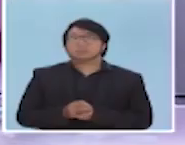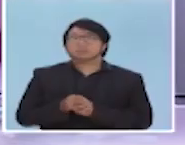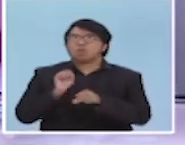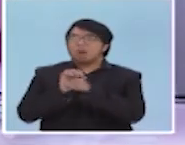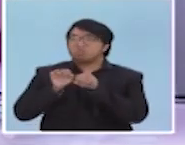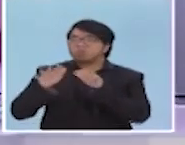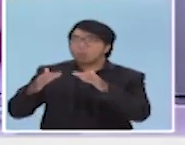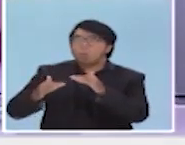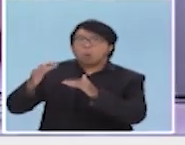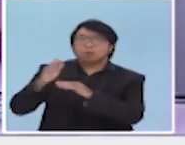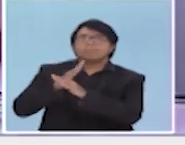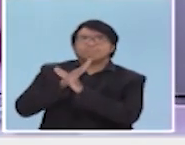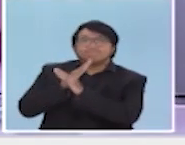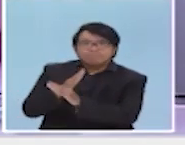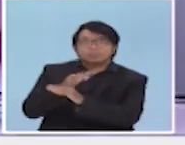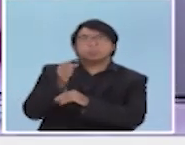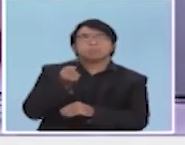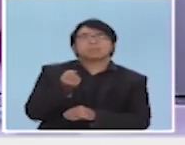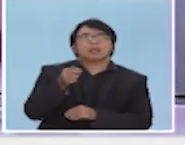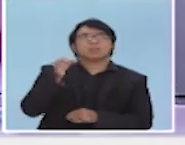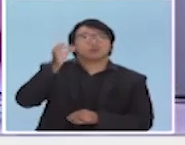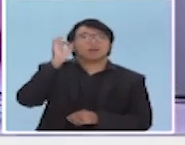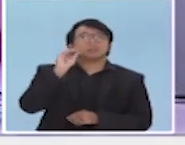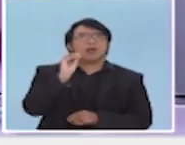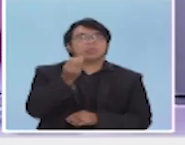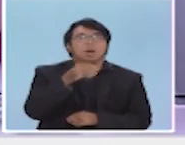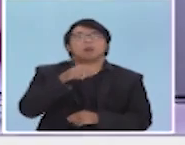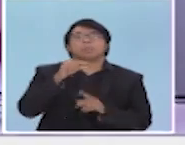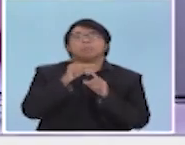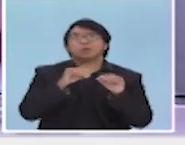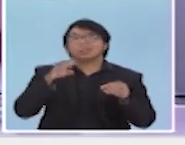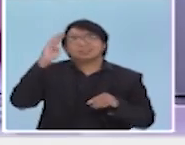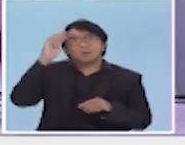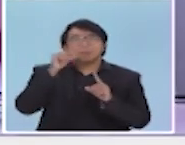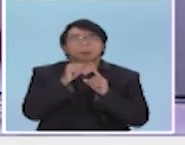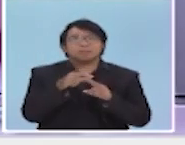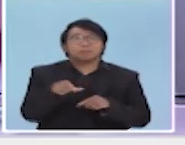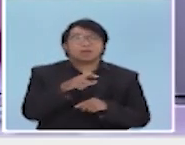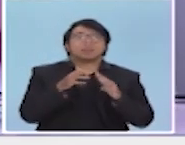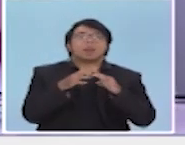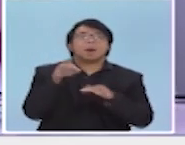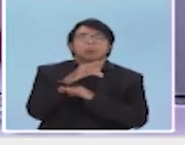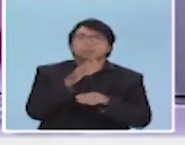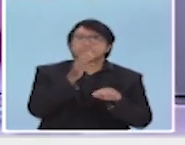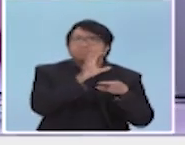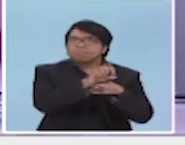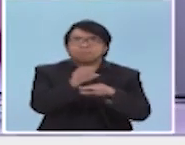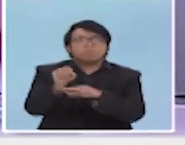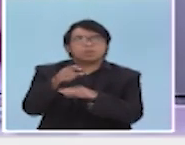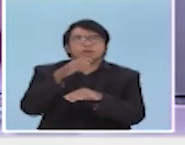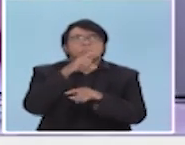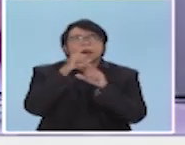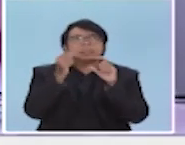Pemirsa, mencegah meningkatnya penyebaran COVID-19 di pasar tradisional di DKI Jakarta, petugas Satpol PP Kecamatan Tanah Abang merazia masker di